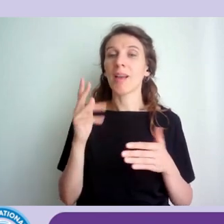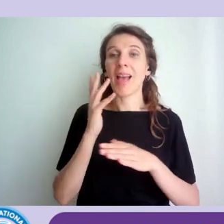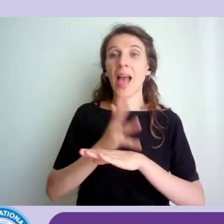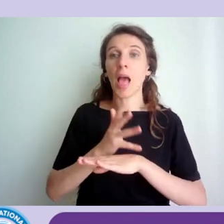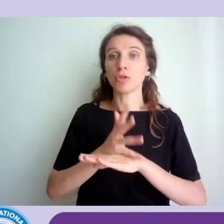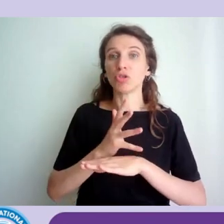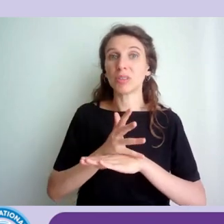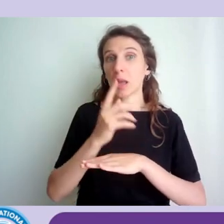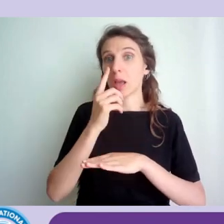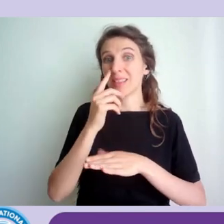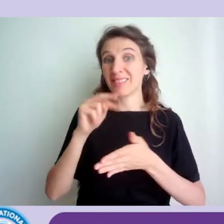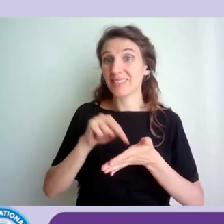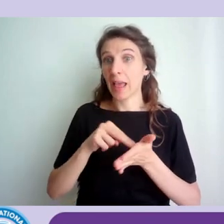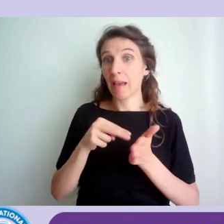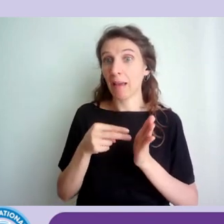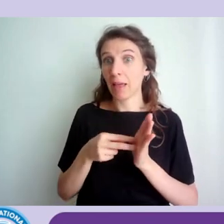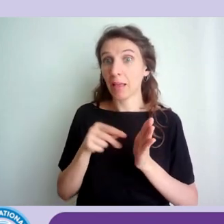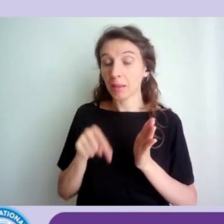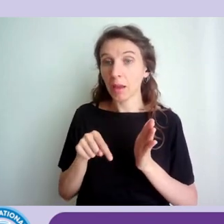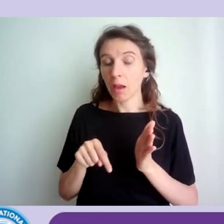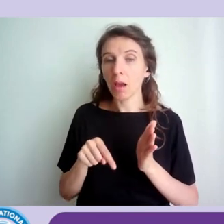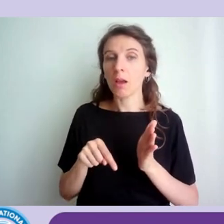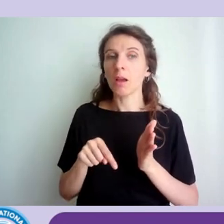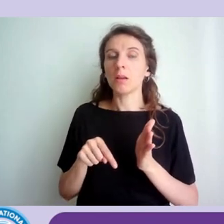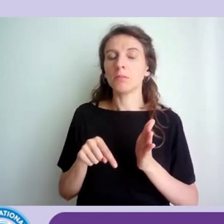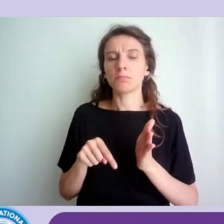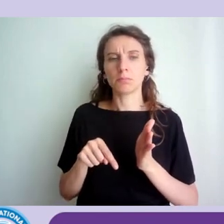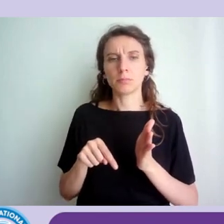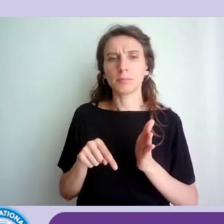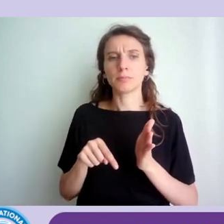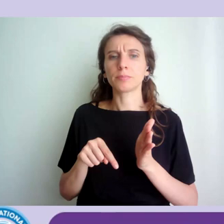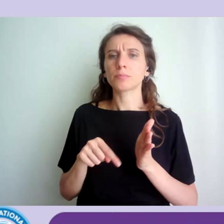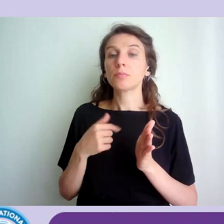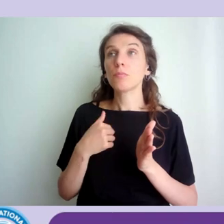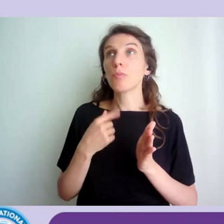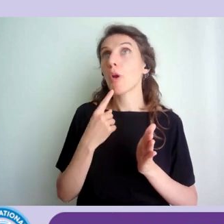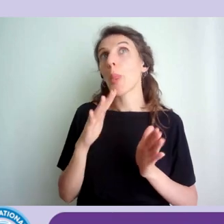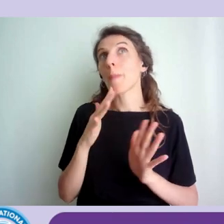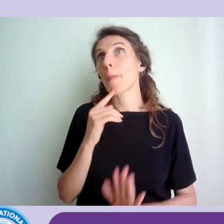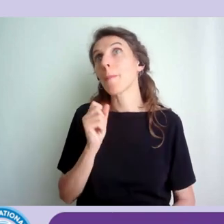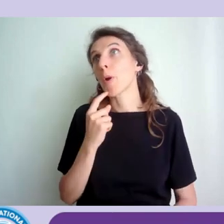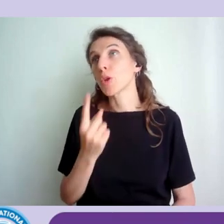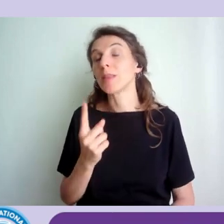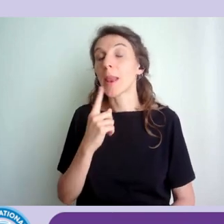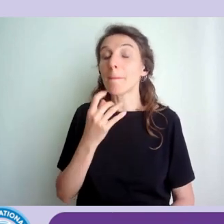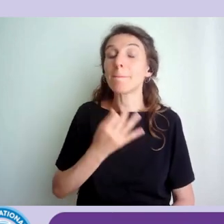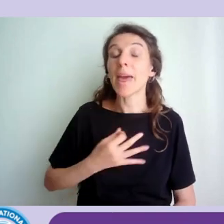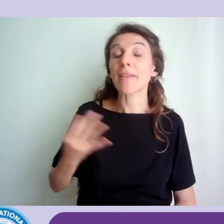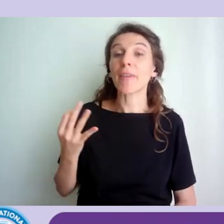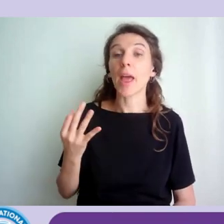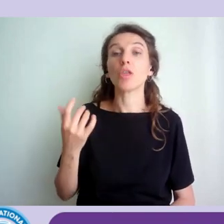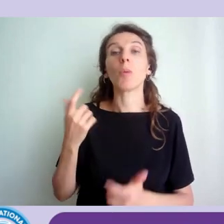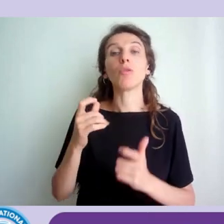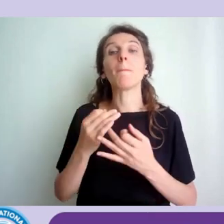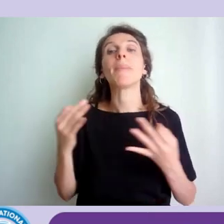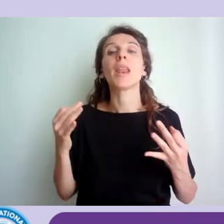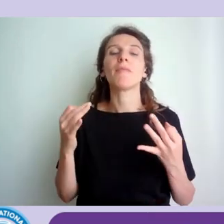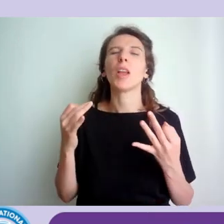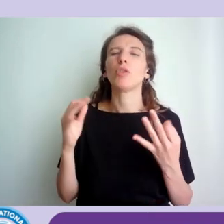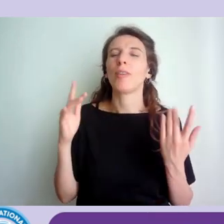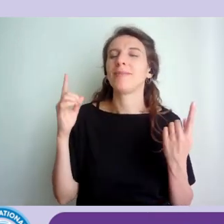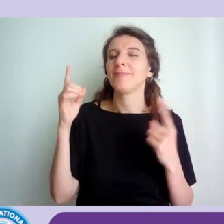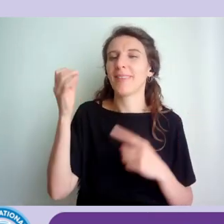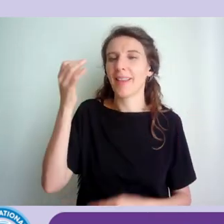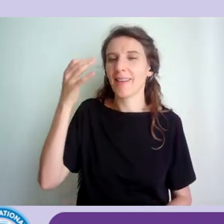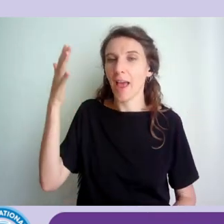tecnica è probabilmente non dico perfetto perché la perfezione è difficile ma insomma